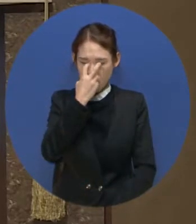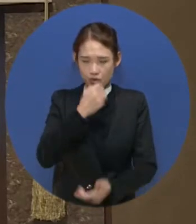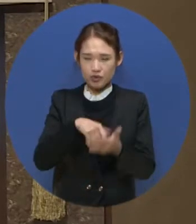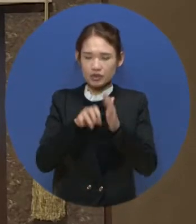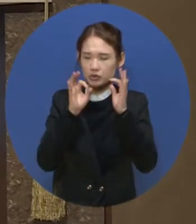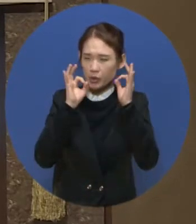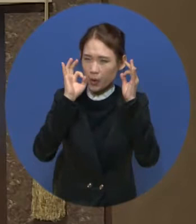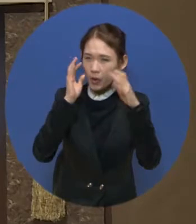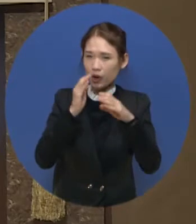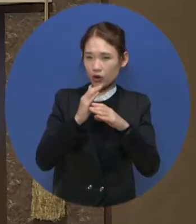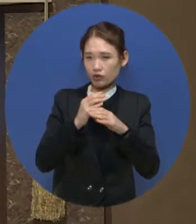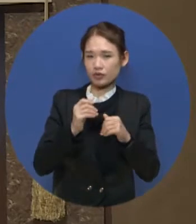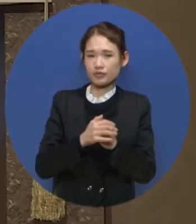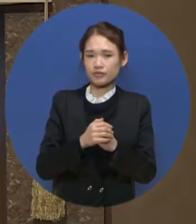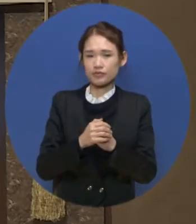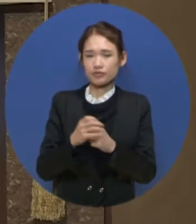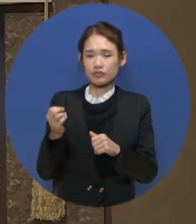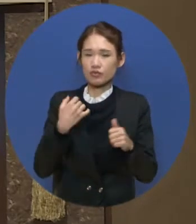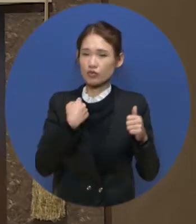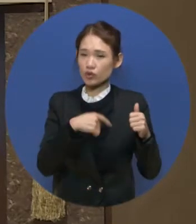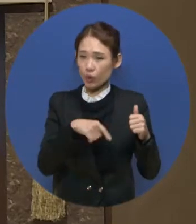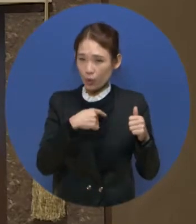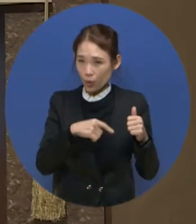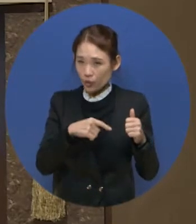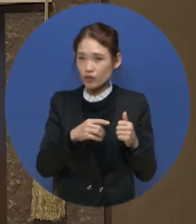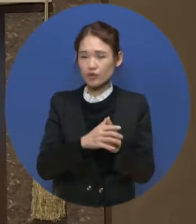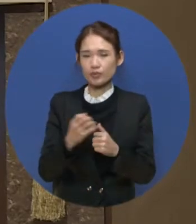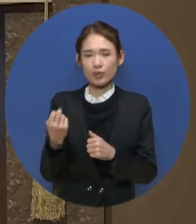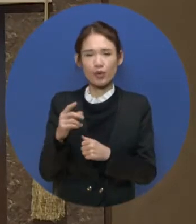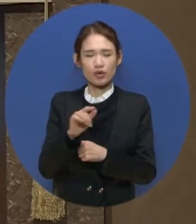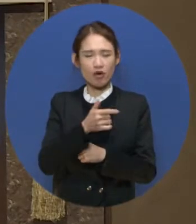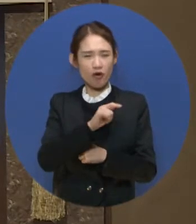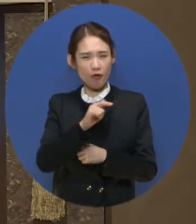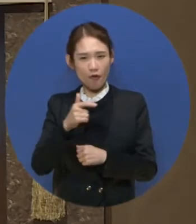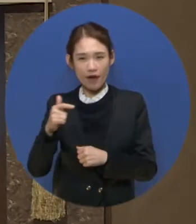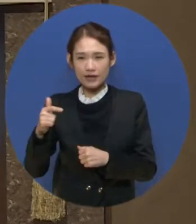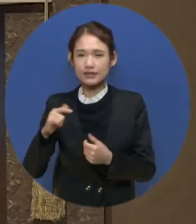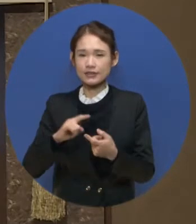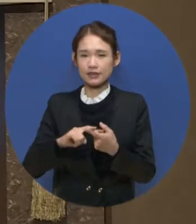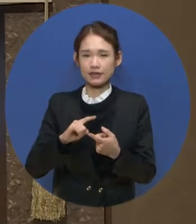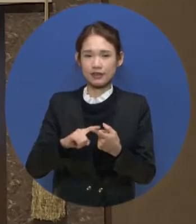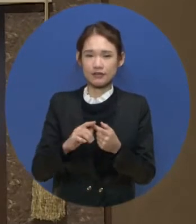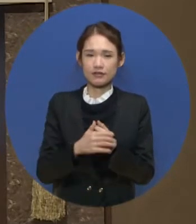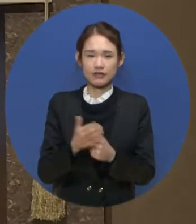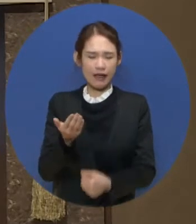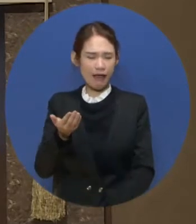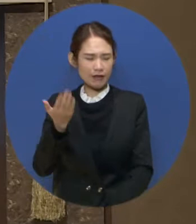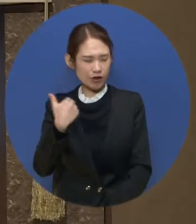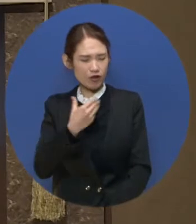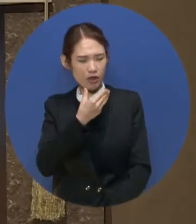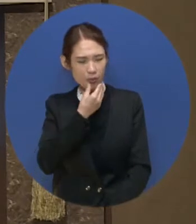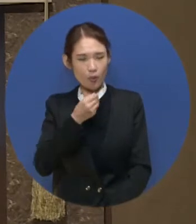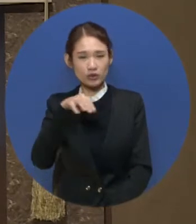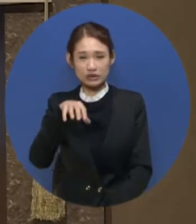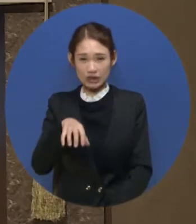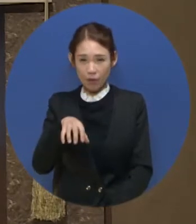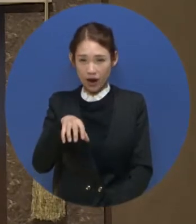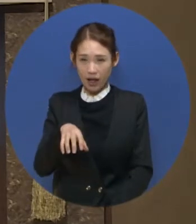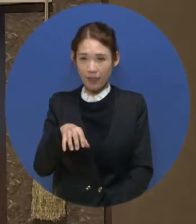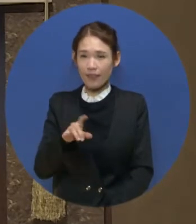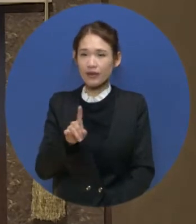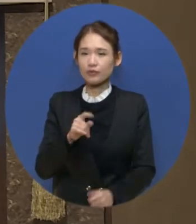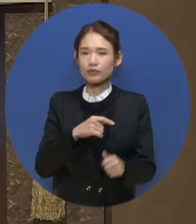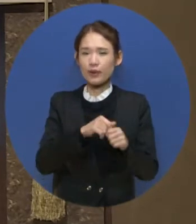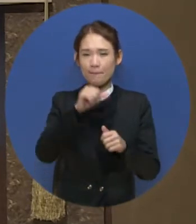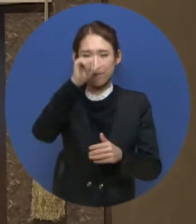하고 있고 네. 또 교육이나 뭐 이런 것들도 그전에는 복지관에서 무슨 평생교육